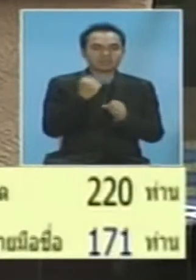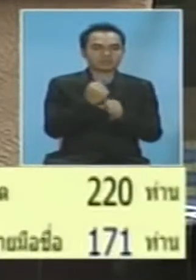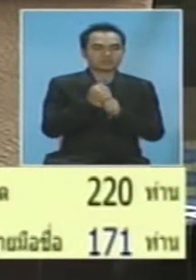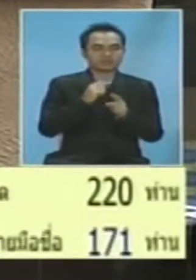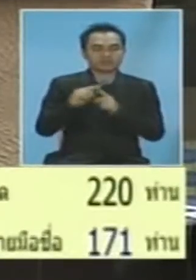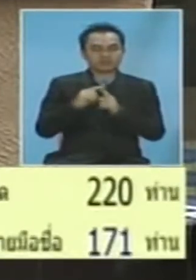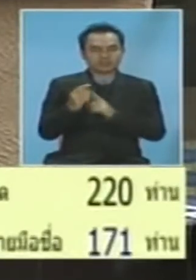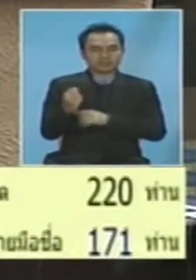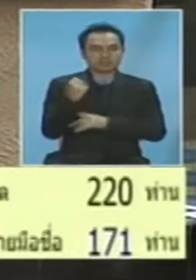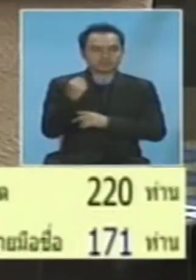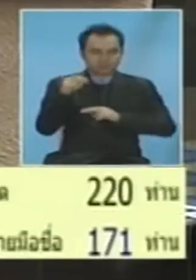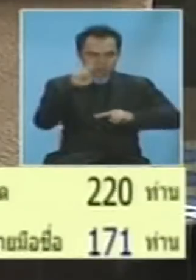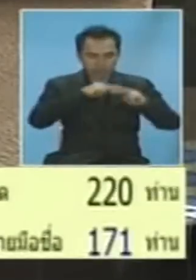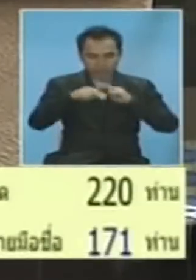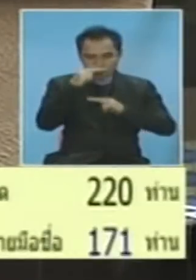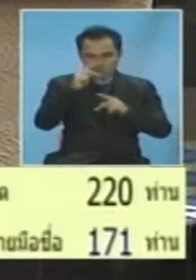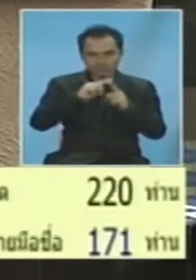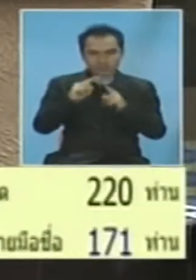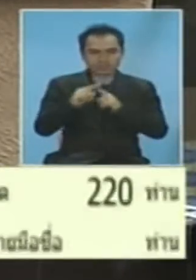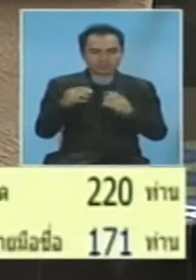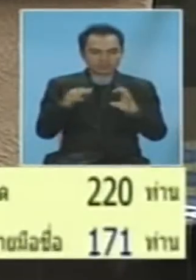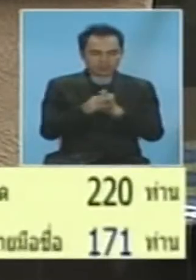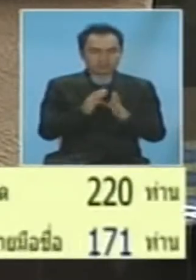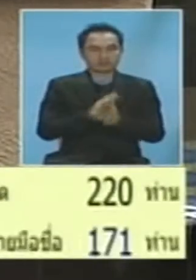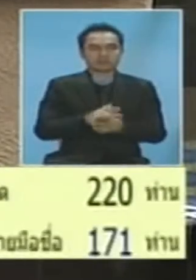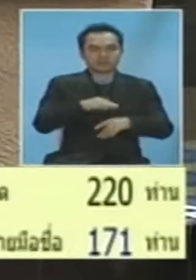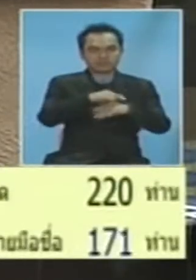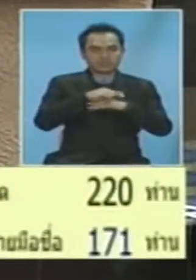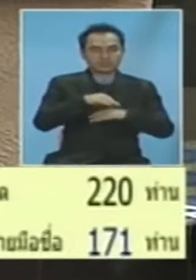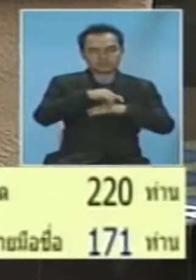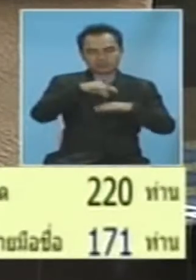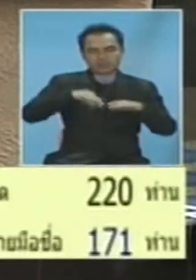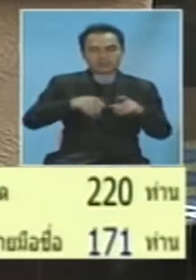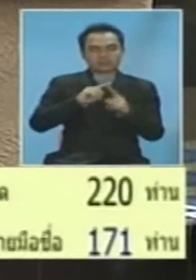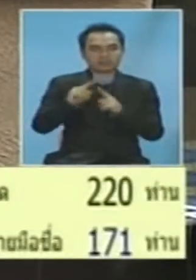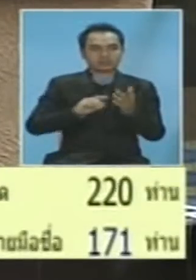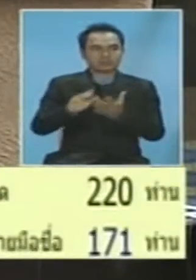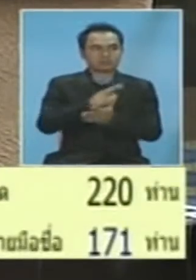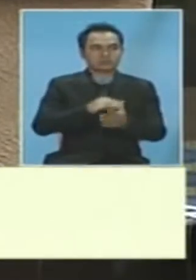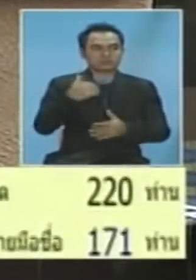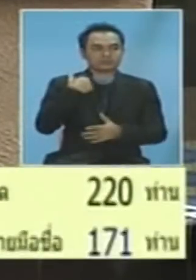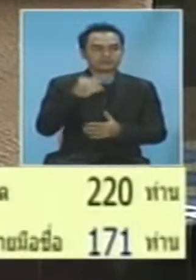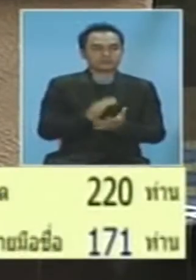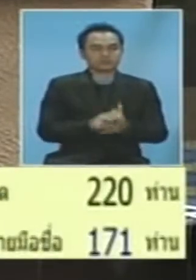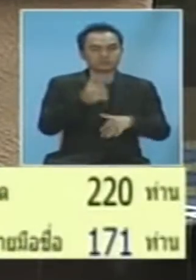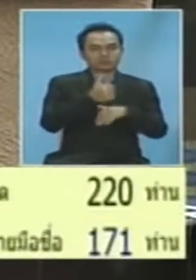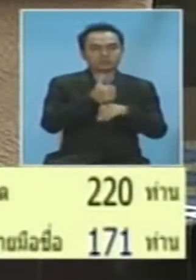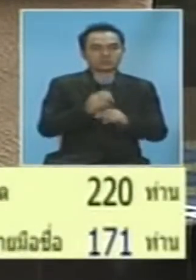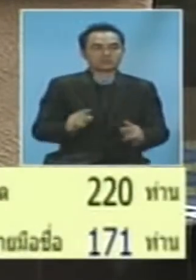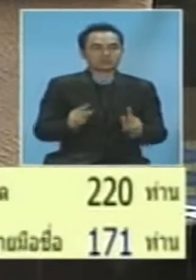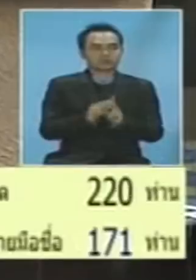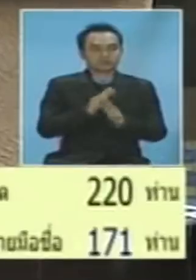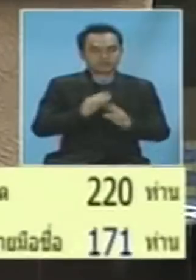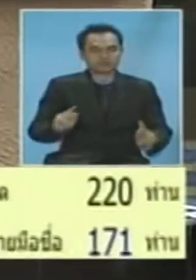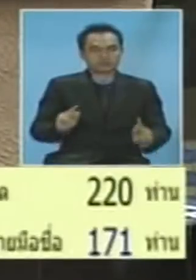ที่ในการพิจารณาถอดถอนผู้ถูกกล่าวหาออกจากตำแหน่งนายกรัฐมนตรีและรัฐมนตรีว่าการกระทรวงกลาโห